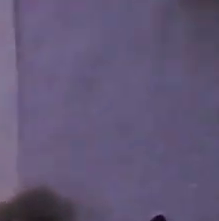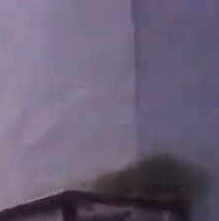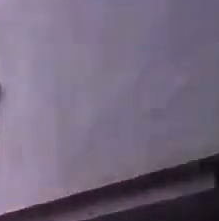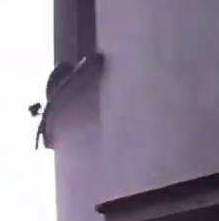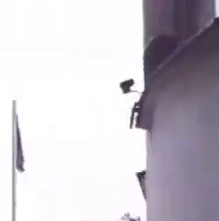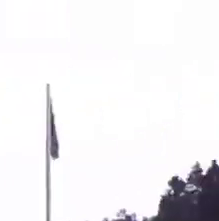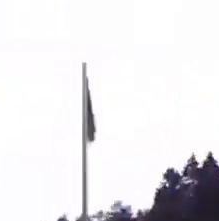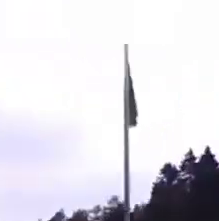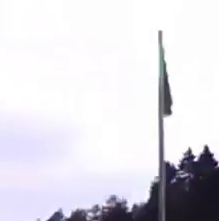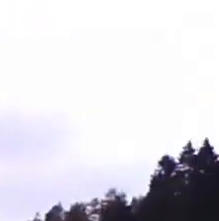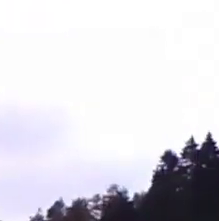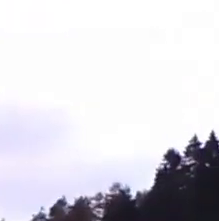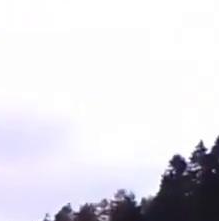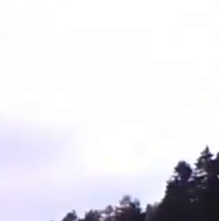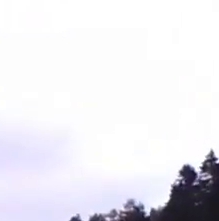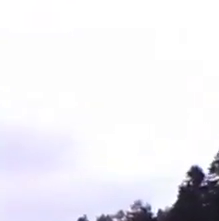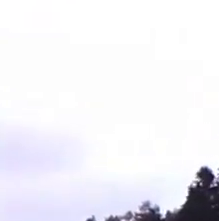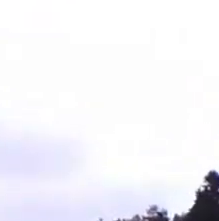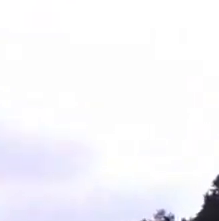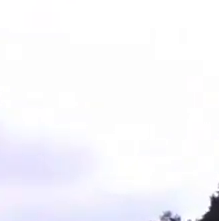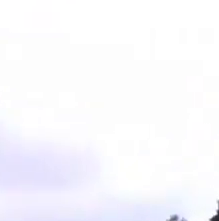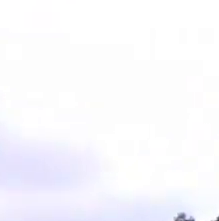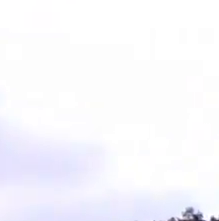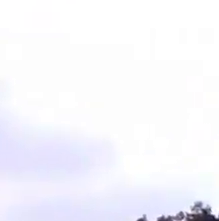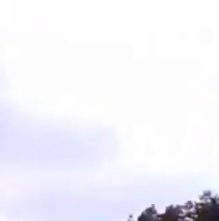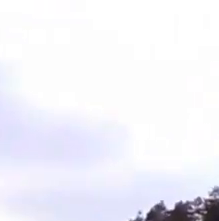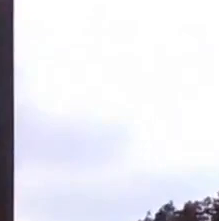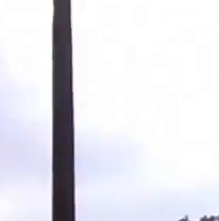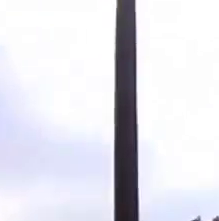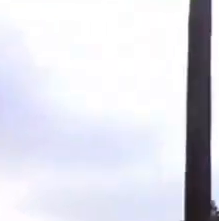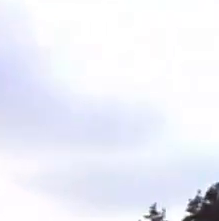Foyer. Vielen Dank, viel Erfolg.